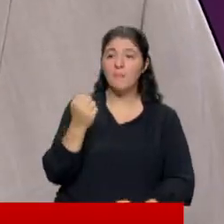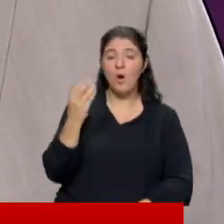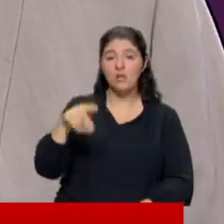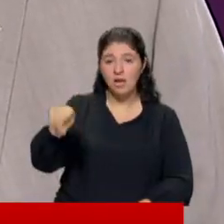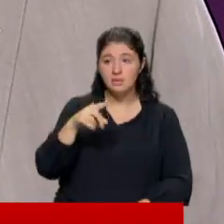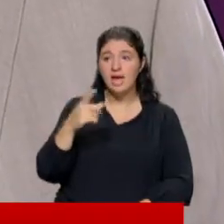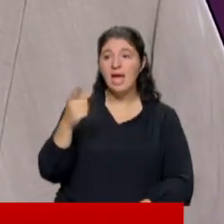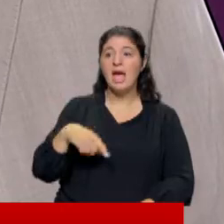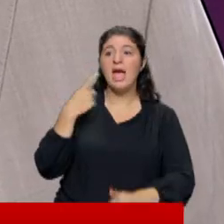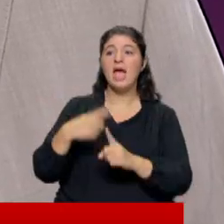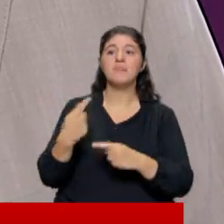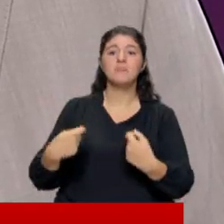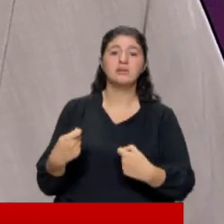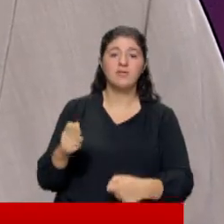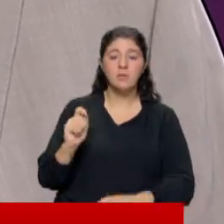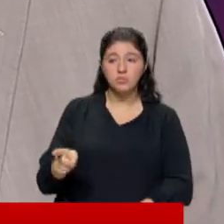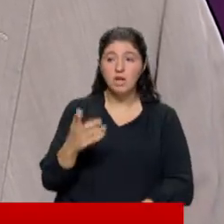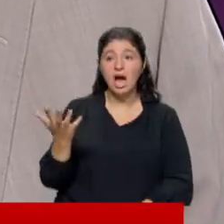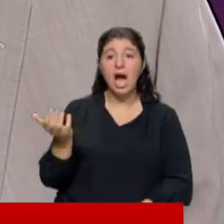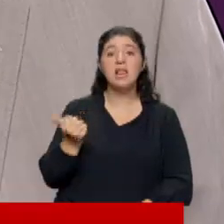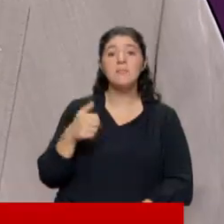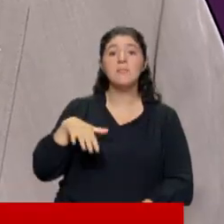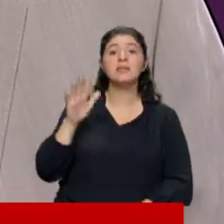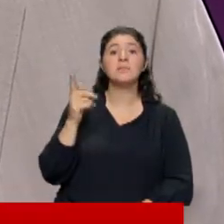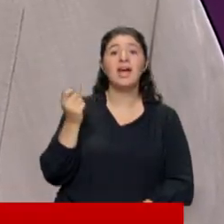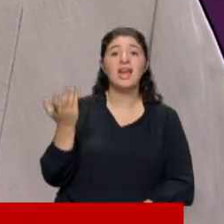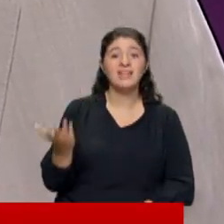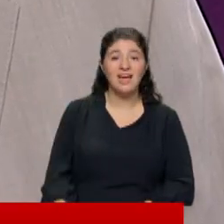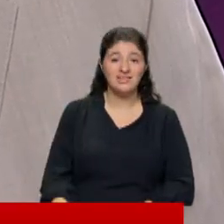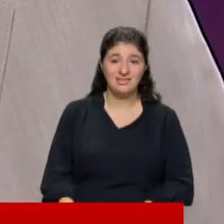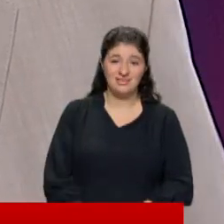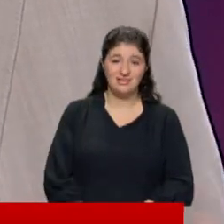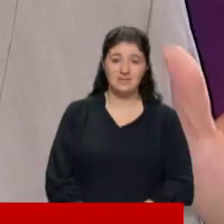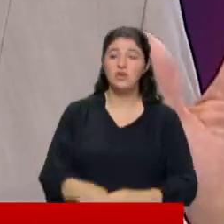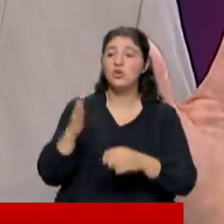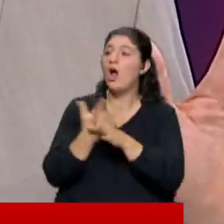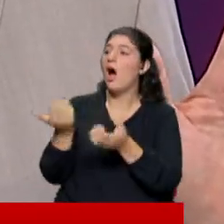olan ekstra bir para verecek. Daha almadığı paradan. Ürün almamış daha.